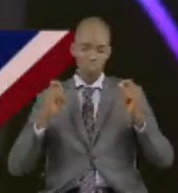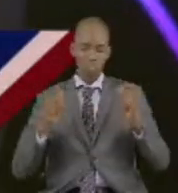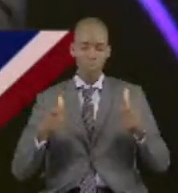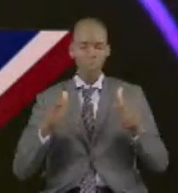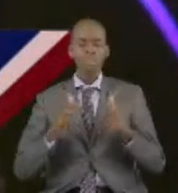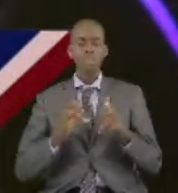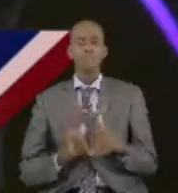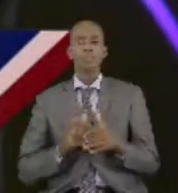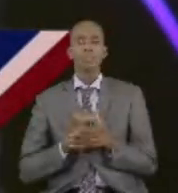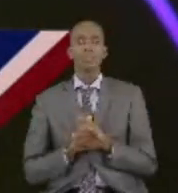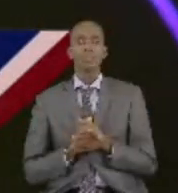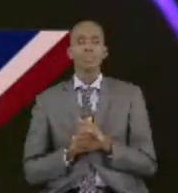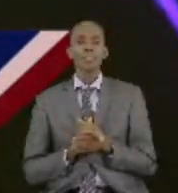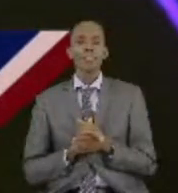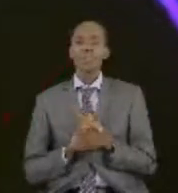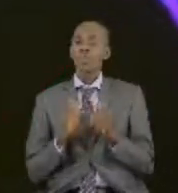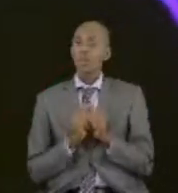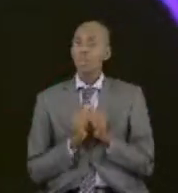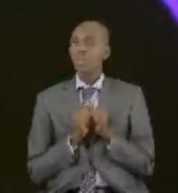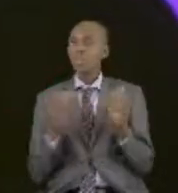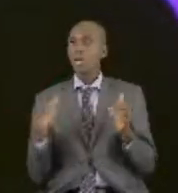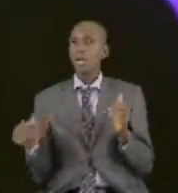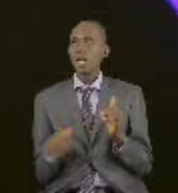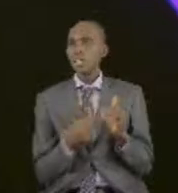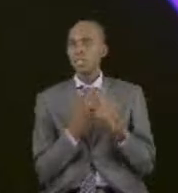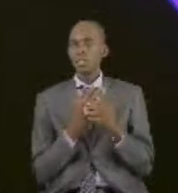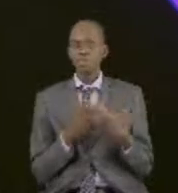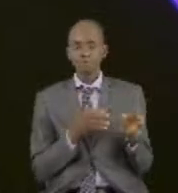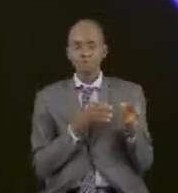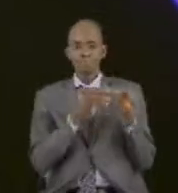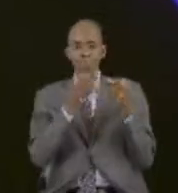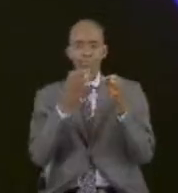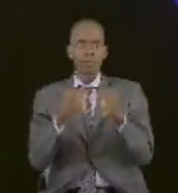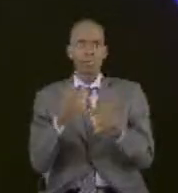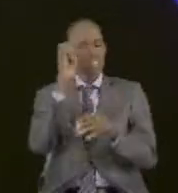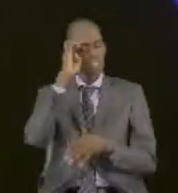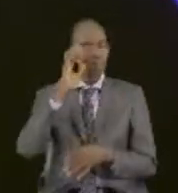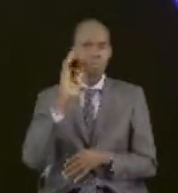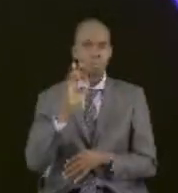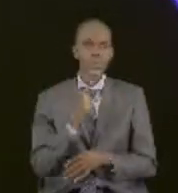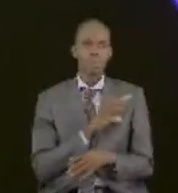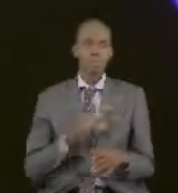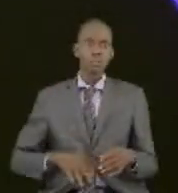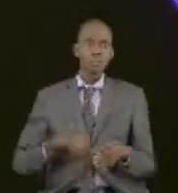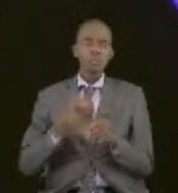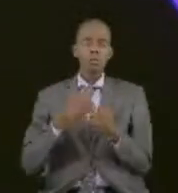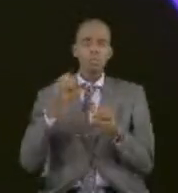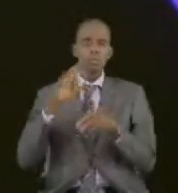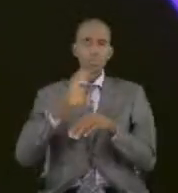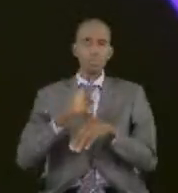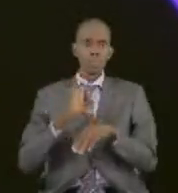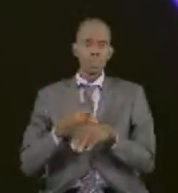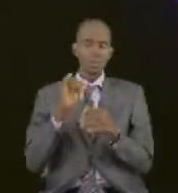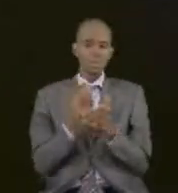aussitôt, immédiatement, de manière instantanée, spontanée, sans tarder, il prêcha dans